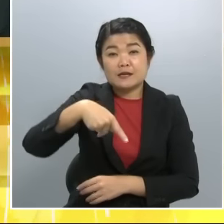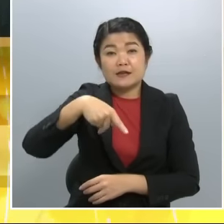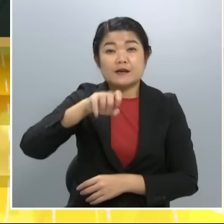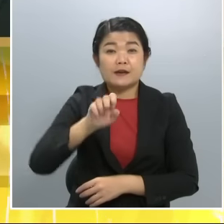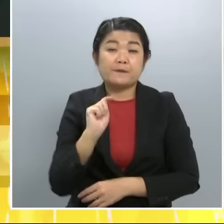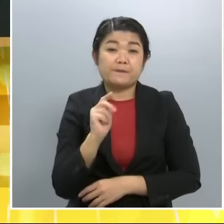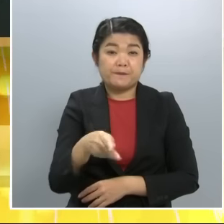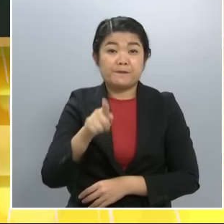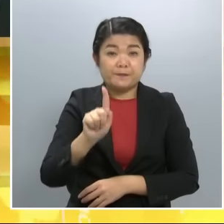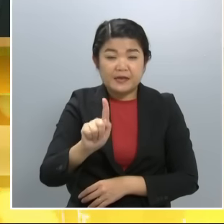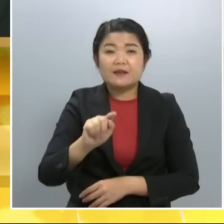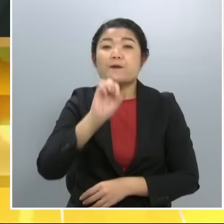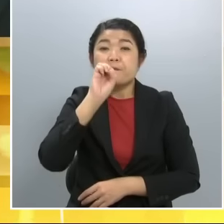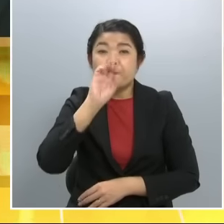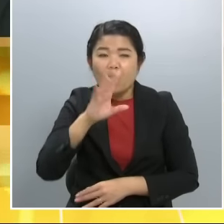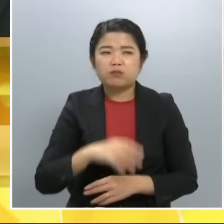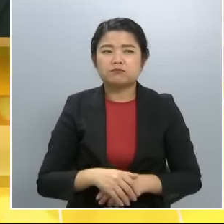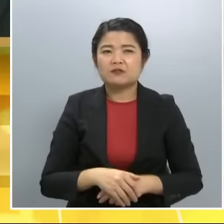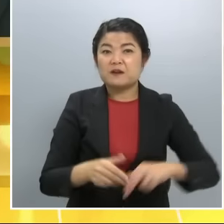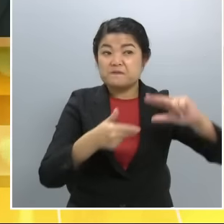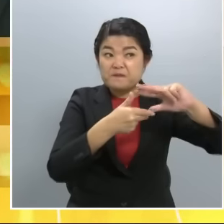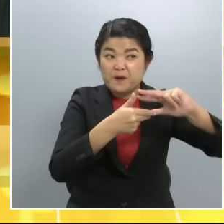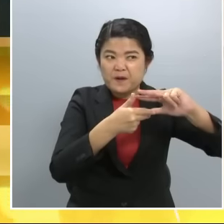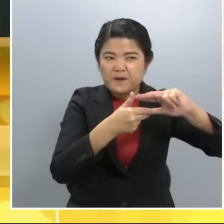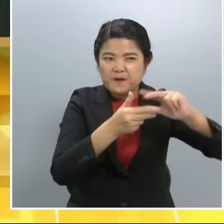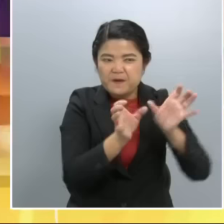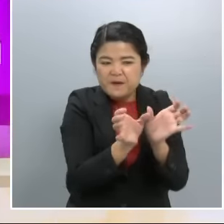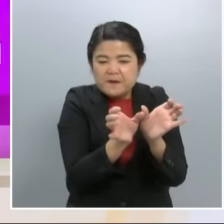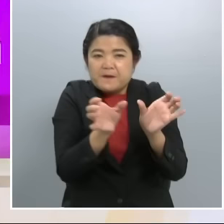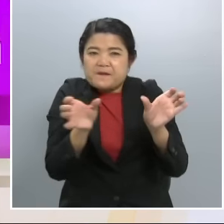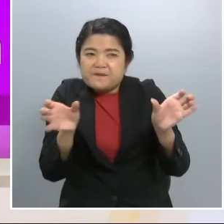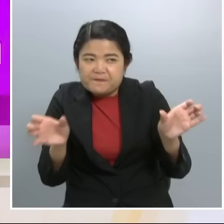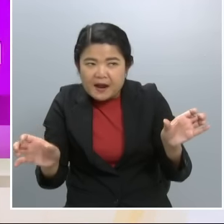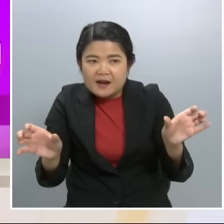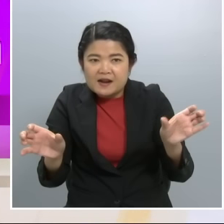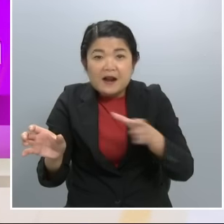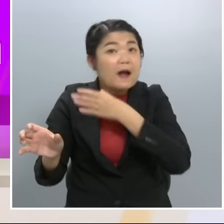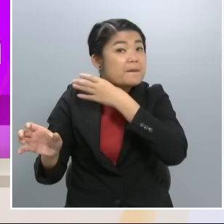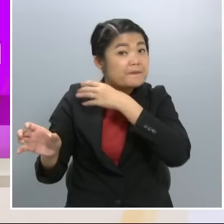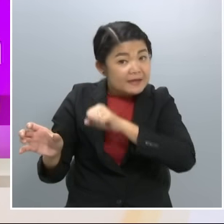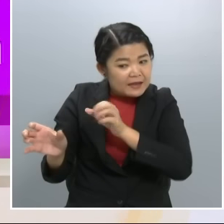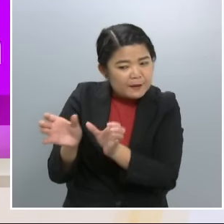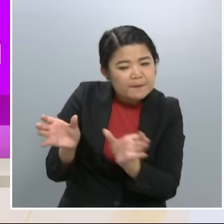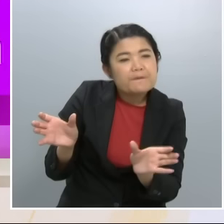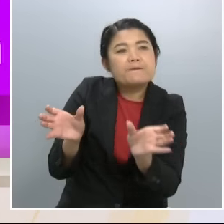ความ การดึงพลังประชารัฐไปครึ่งซีกและดึงหางประชาธิปัตย์แต่ตัดหัวทิ้ง